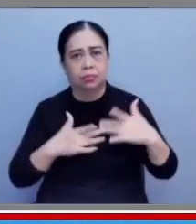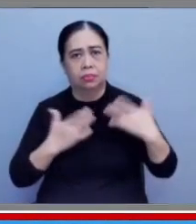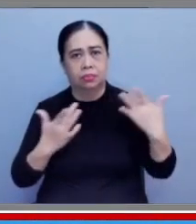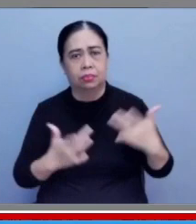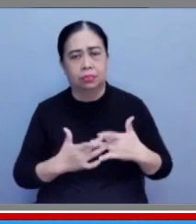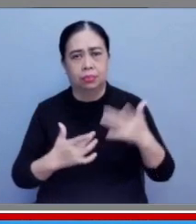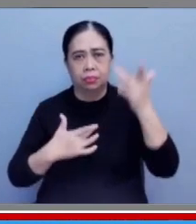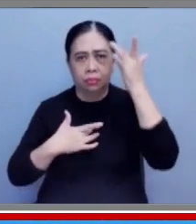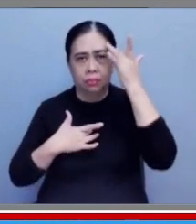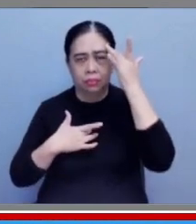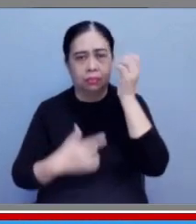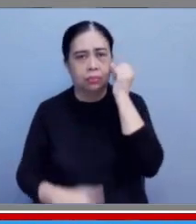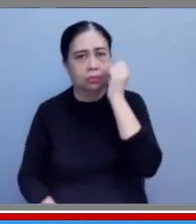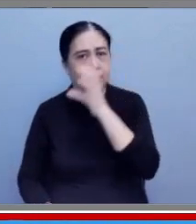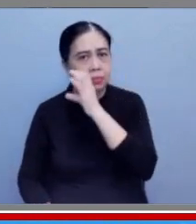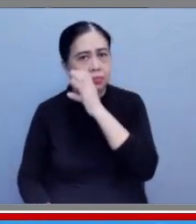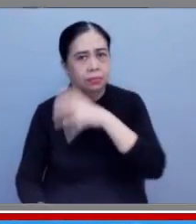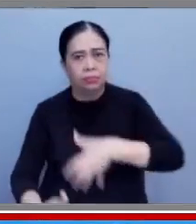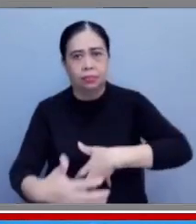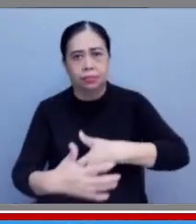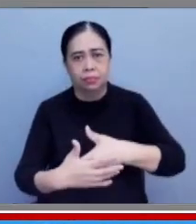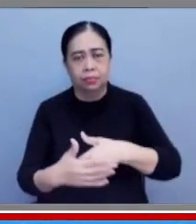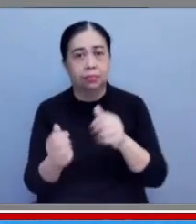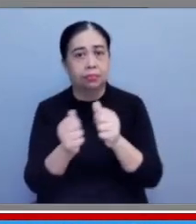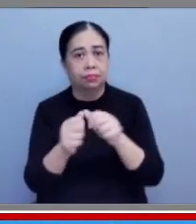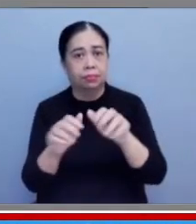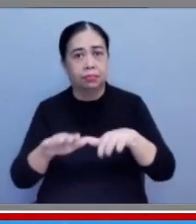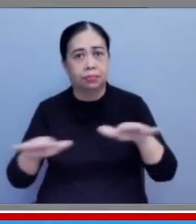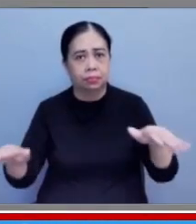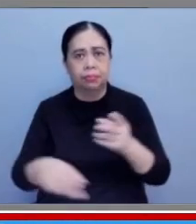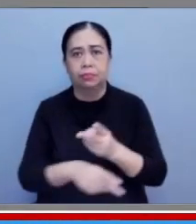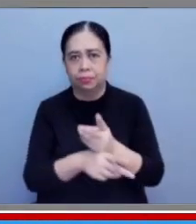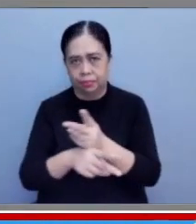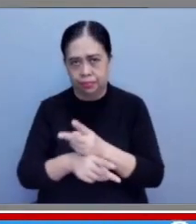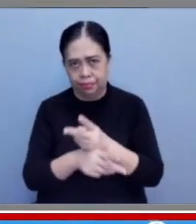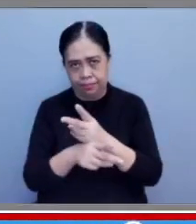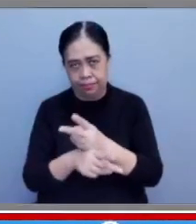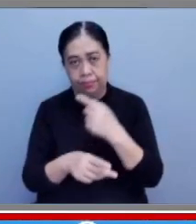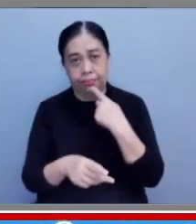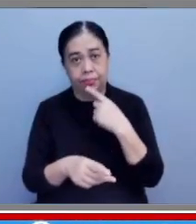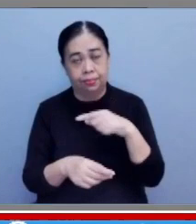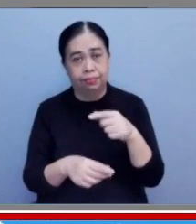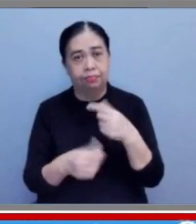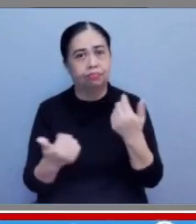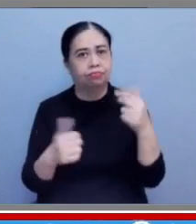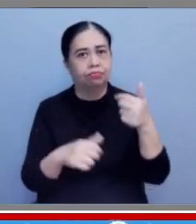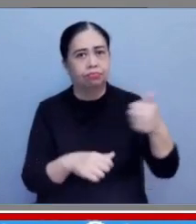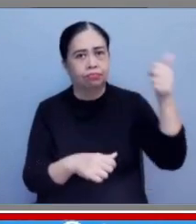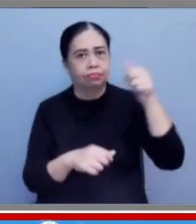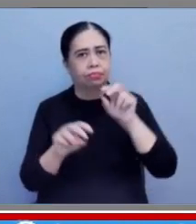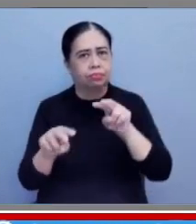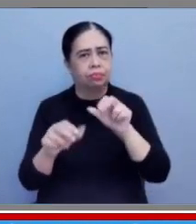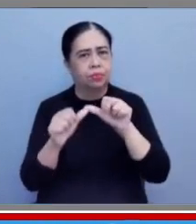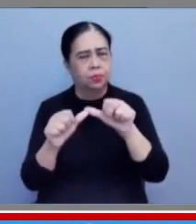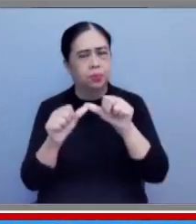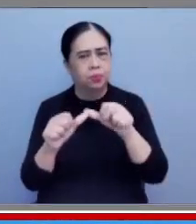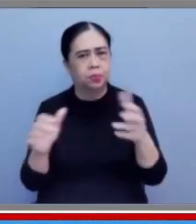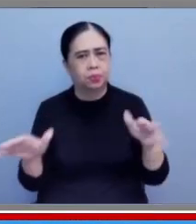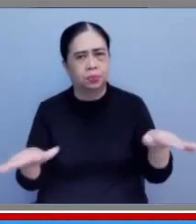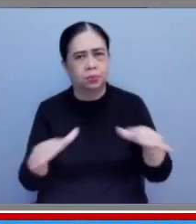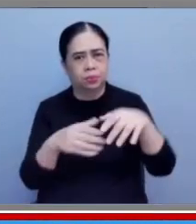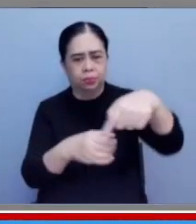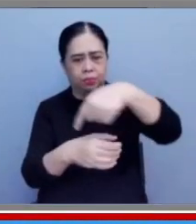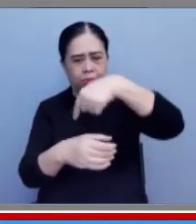citizen buntis maging mga bata ayon sa FX patuloy pa rin daw ang gasa Puing sa taal main crater lake at